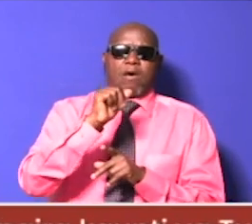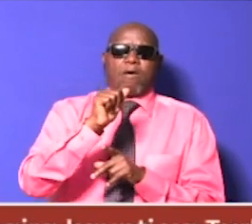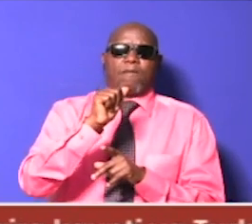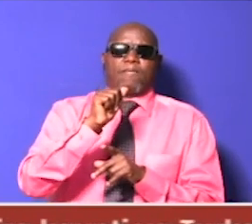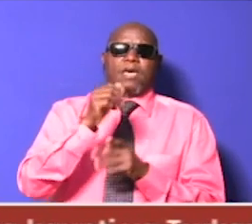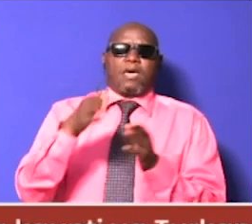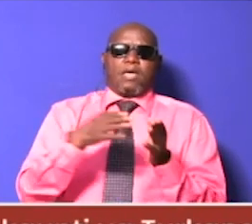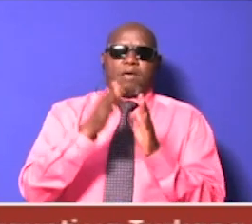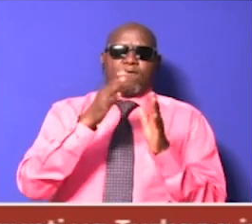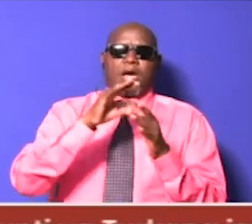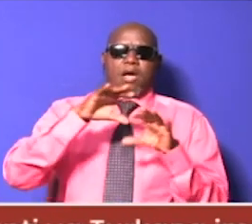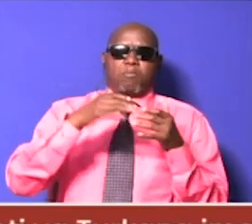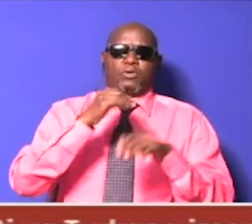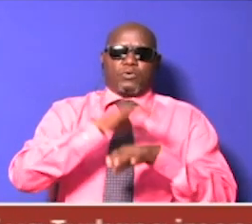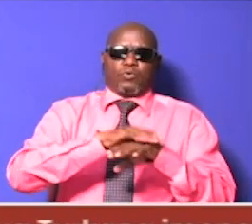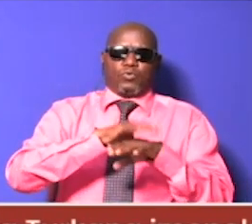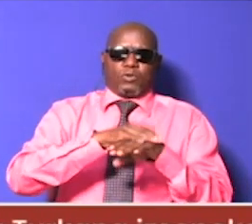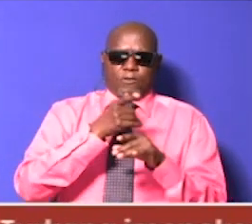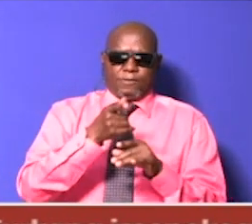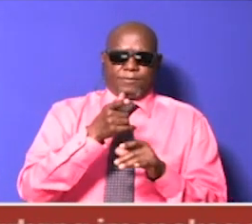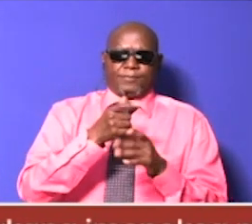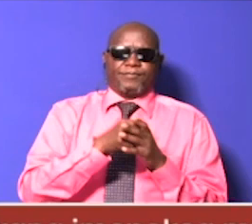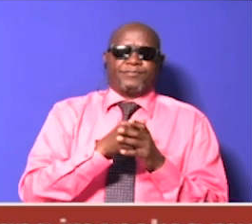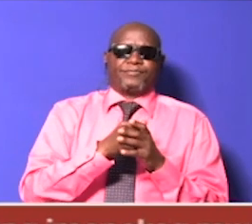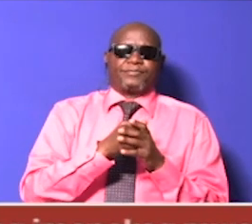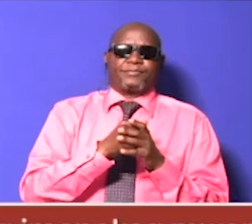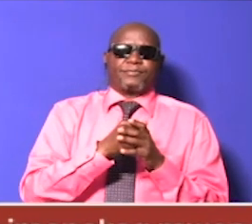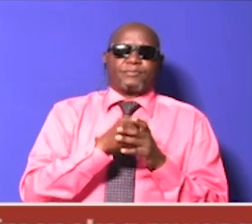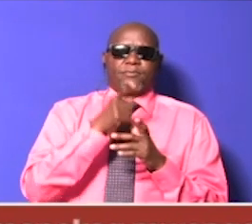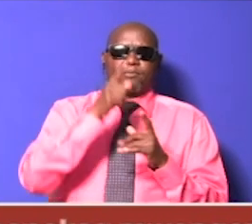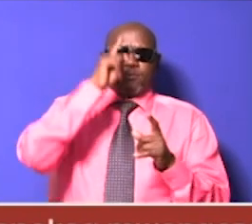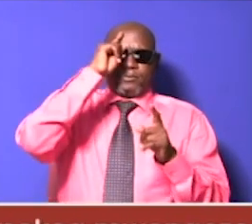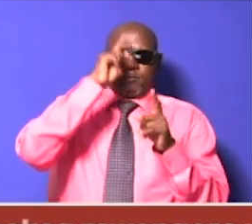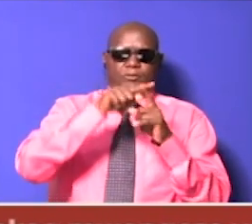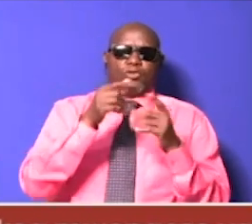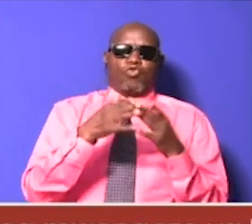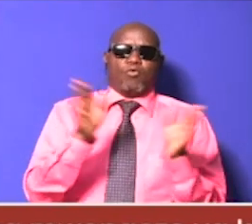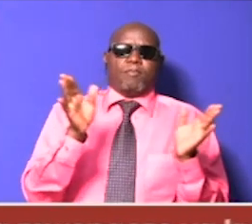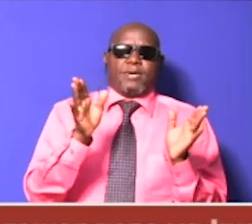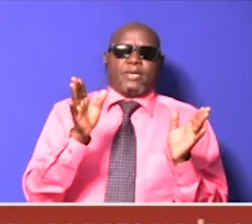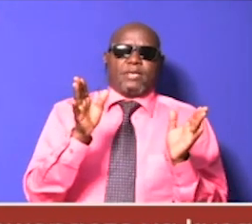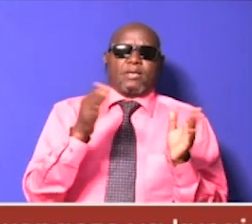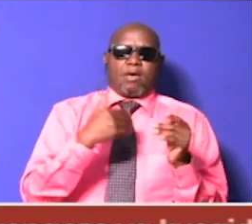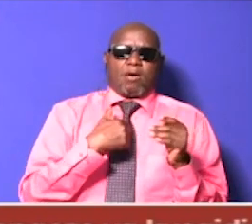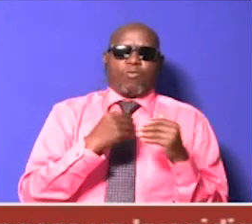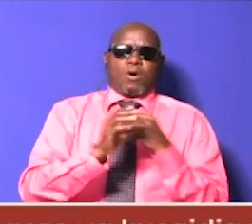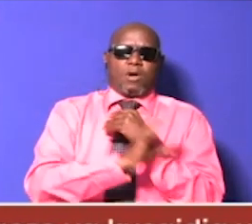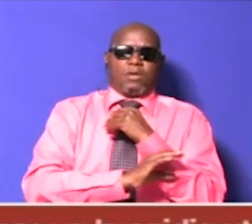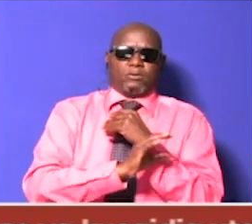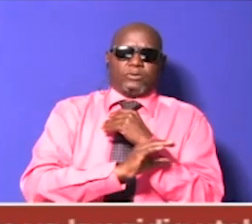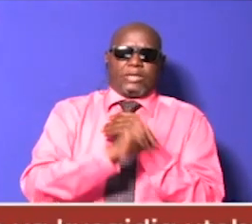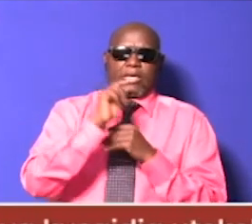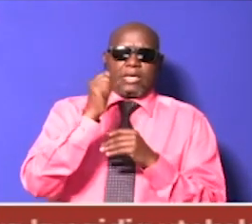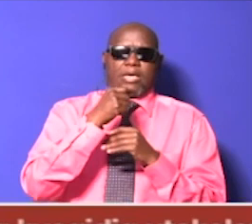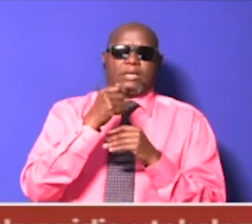kwa sababu ni kampuni ya kiasili na ya kwamba ina nia ya kufungua nchi yetu ya Kenya kwa usafiri